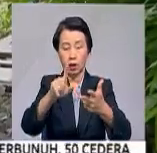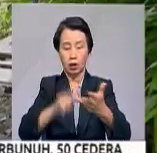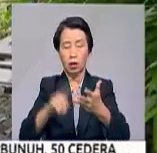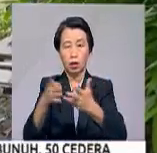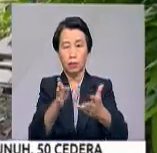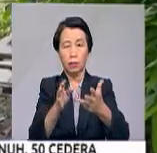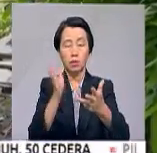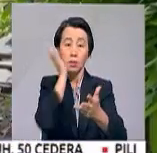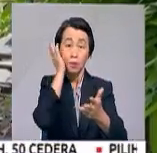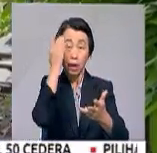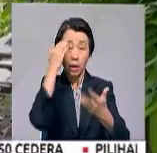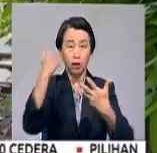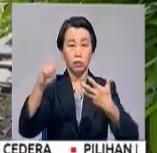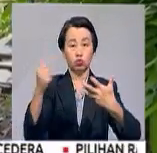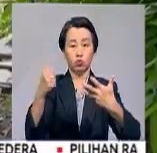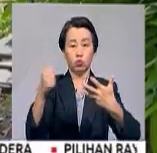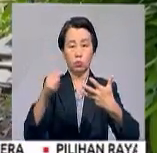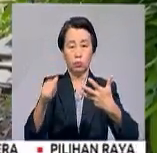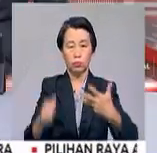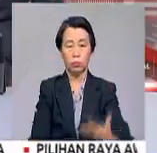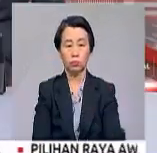Kepala 10.